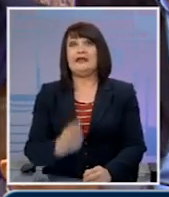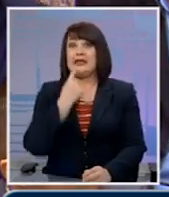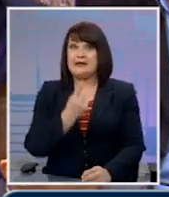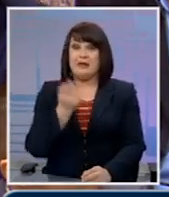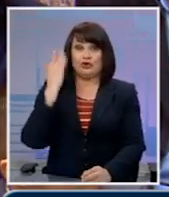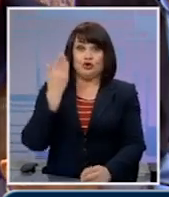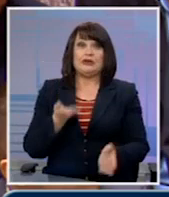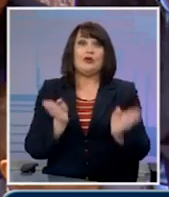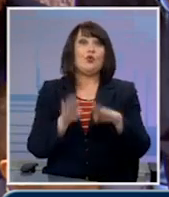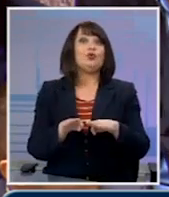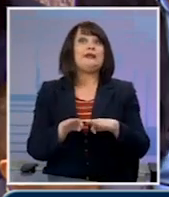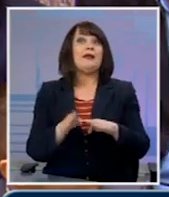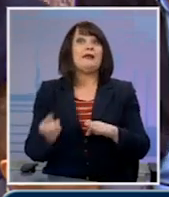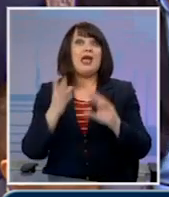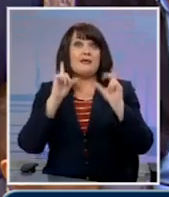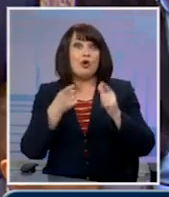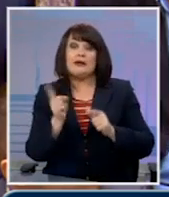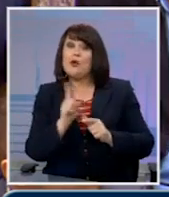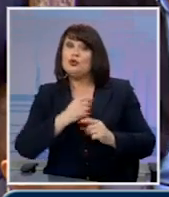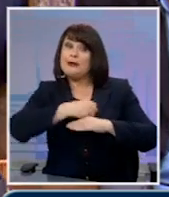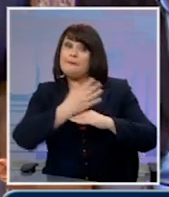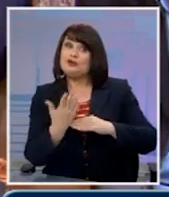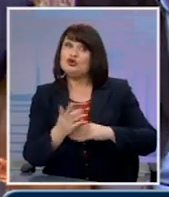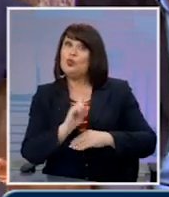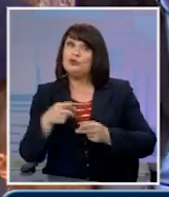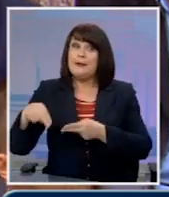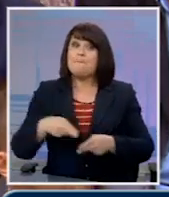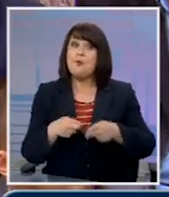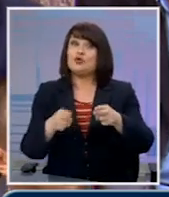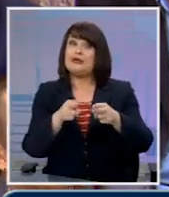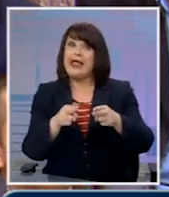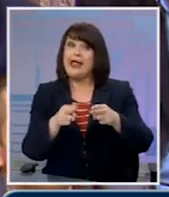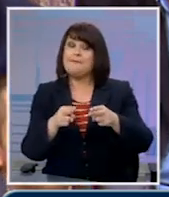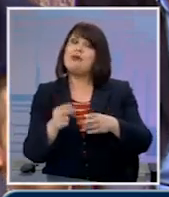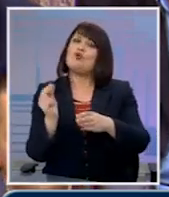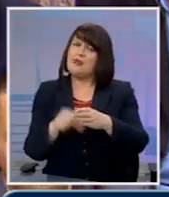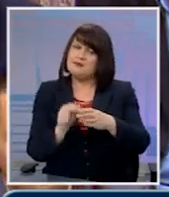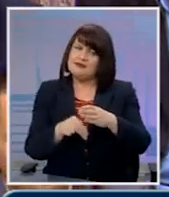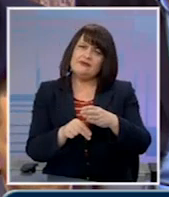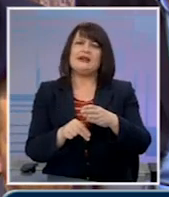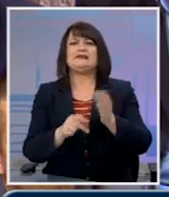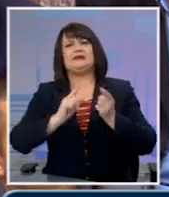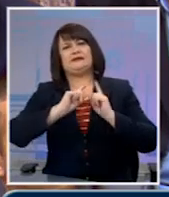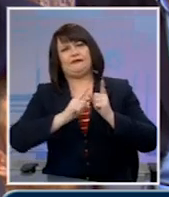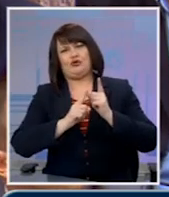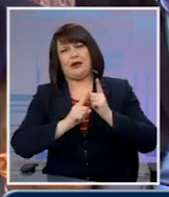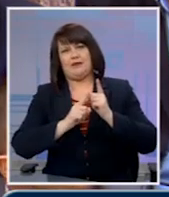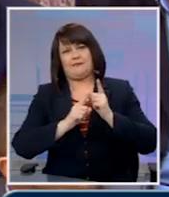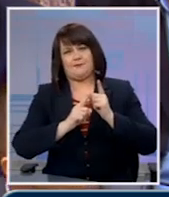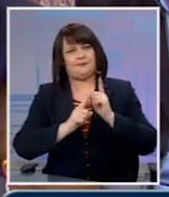τρόπο ούτε η νέα δημοκρατία ούτε το πασοκ ούτε το ποτάμι που θα υπερψηφίσουν τη συμφωνία